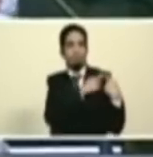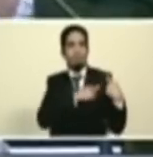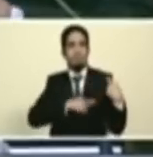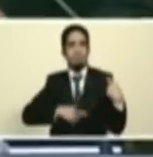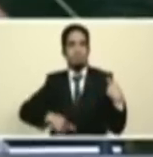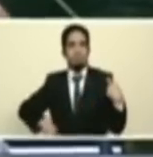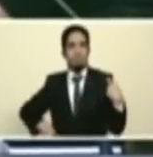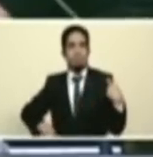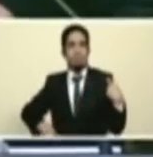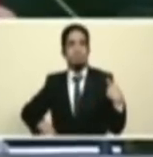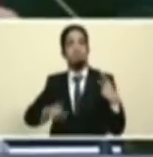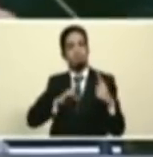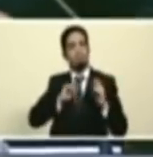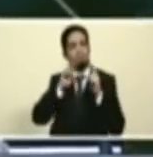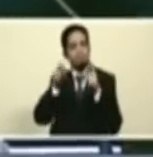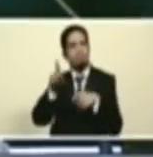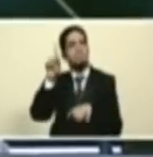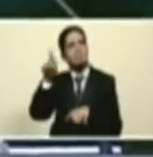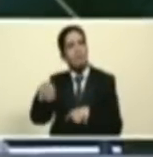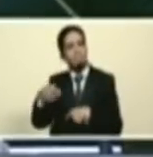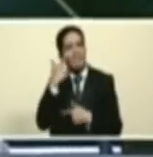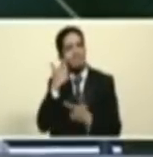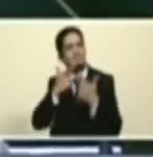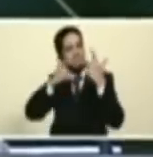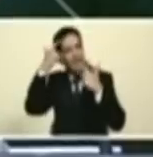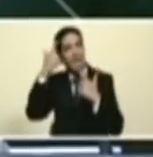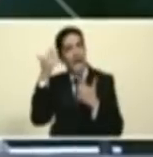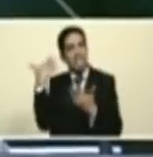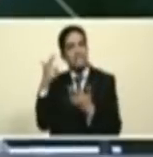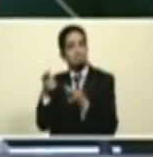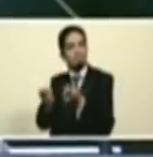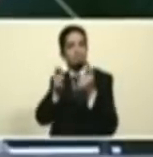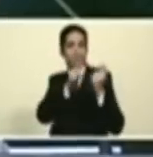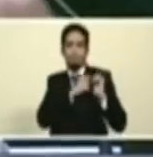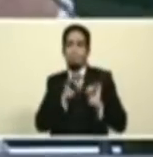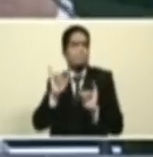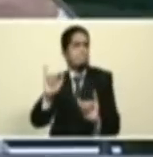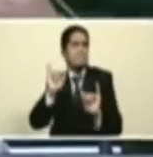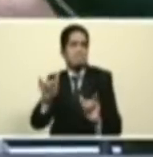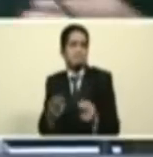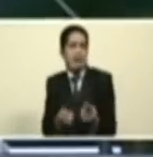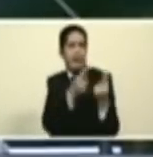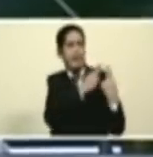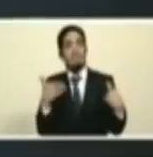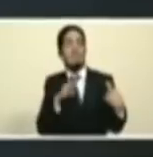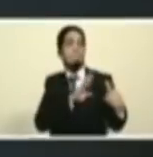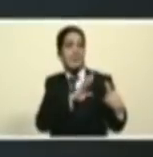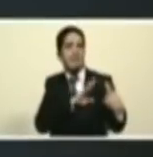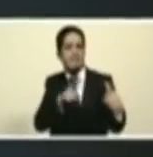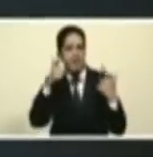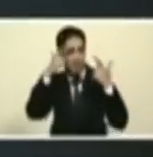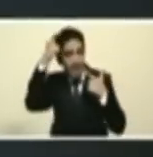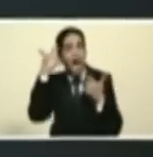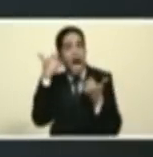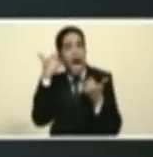La présidentielle du 20 mai dernier, boycottée par l'opposition et à laquelle plus de la moitié de la population n'a pas voté, est largement considérée